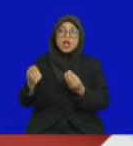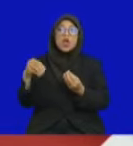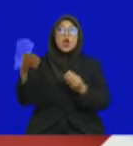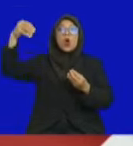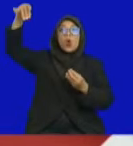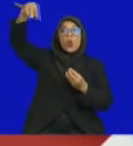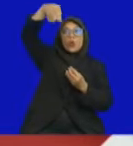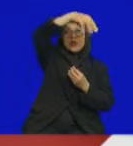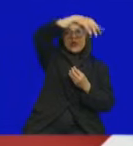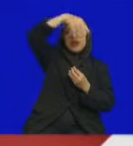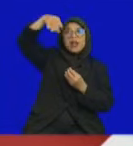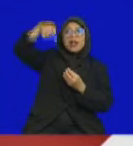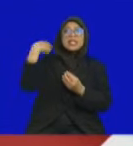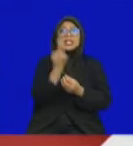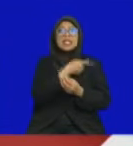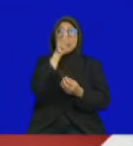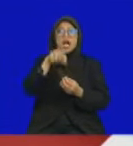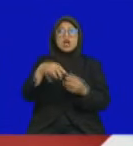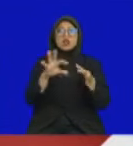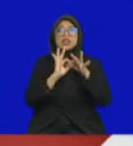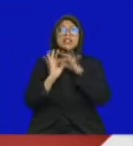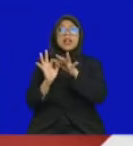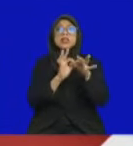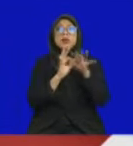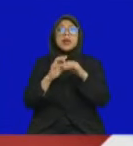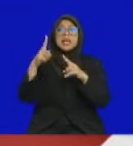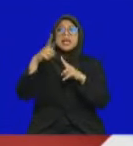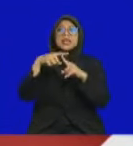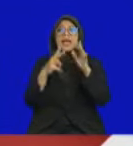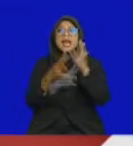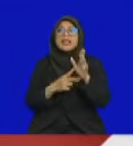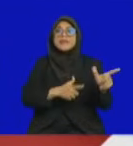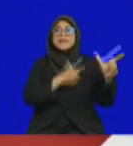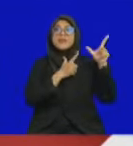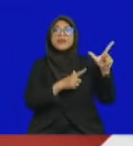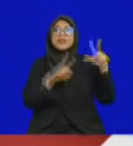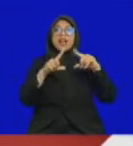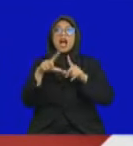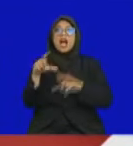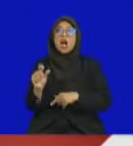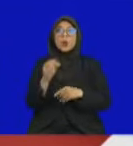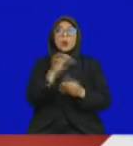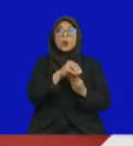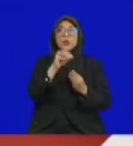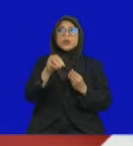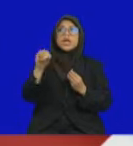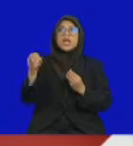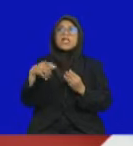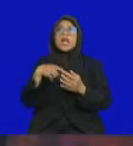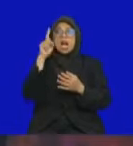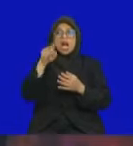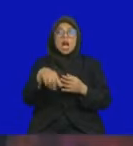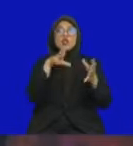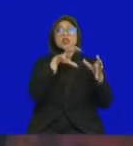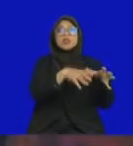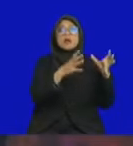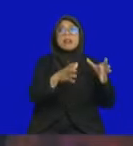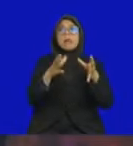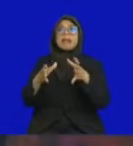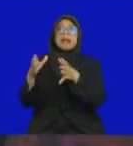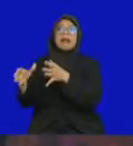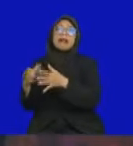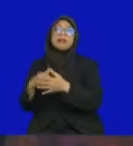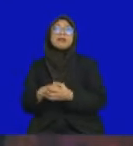itu artinya bahwa kita harus kerja sama dengan tniau dengan Perhutani karena harus dipetak waktunya